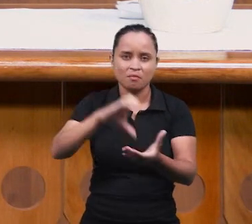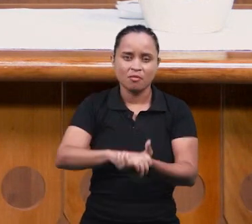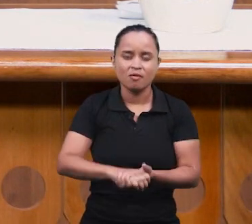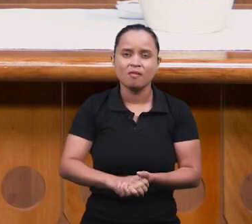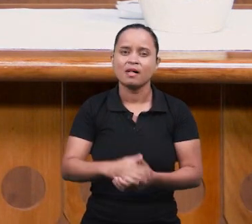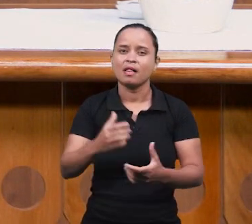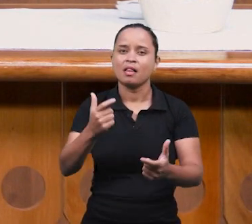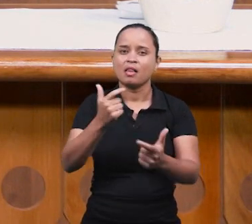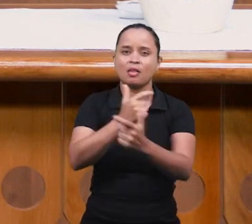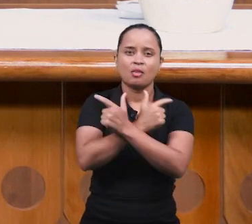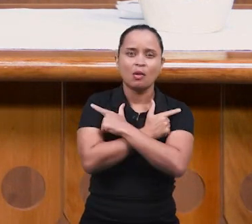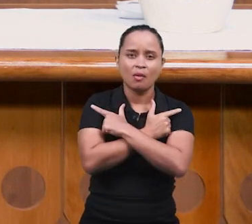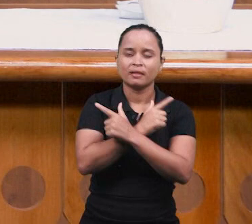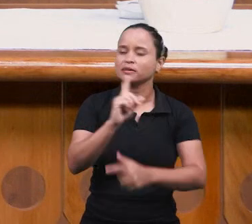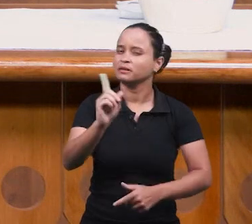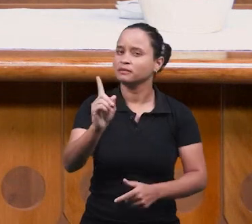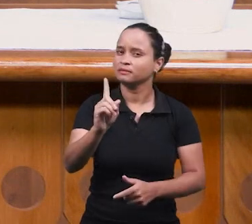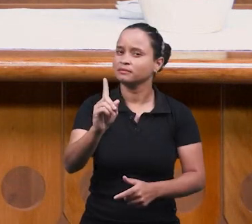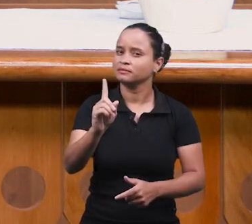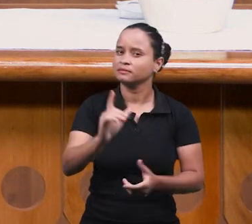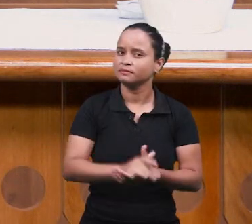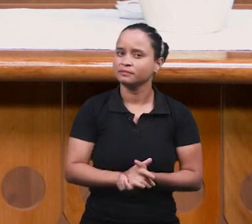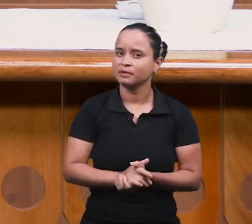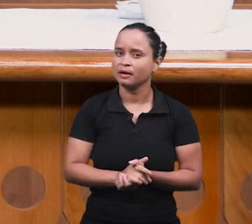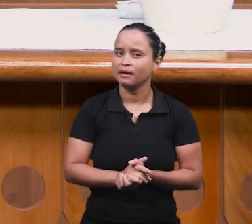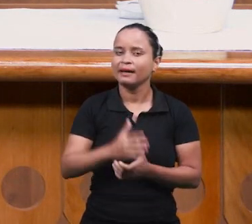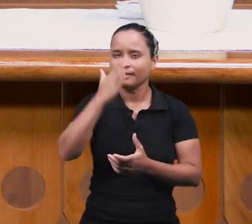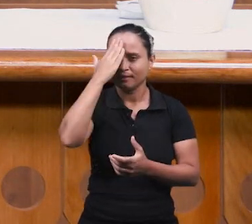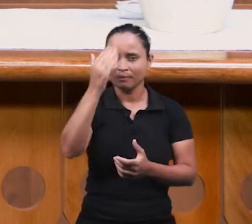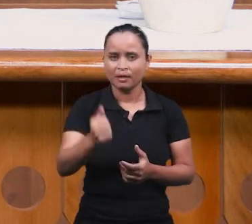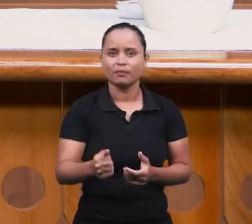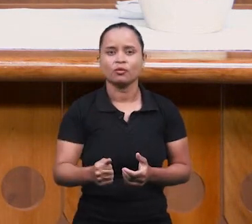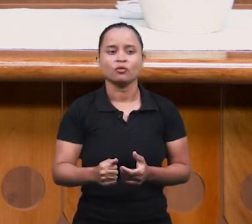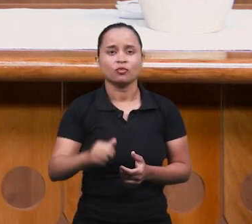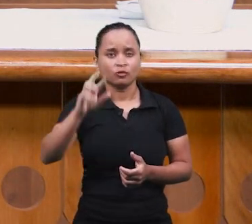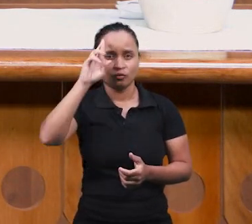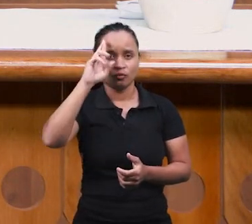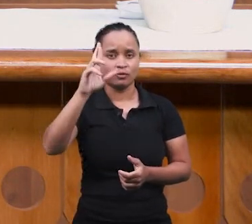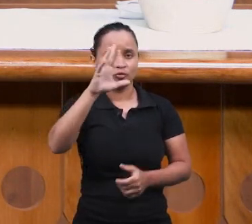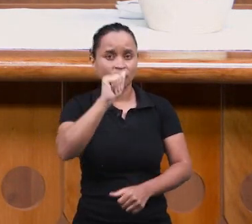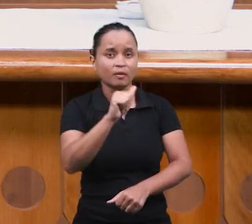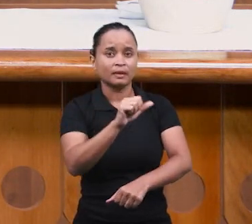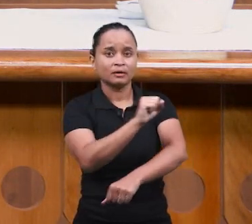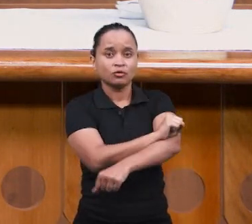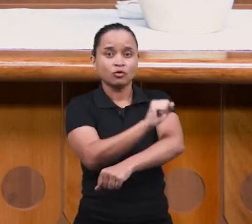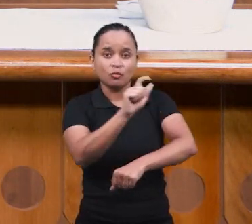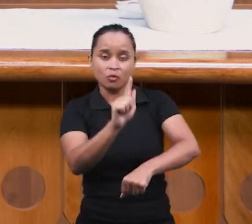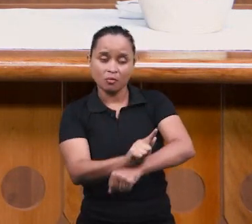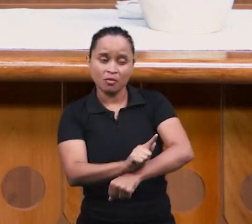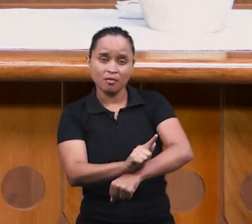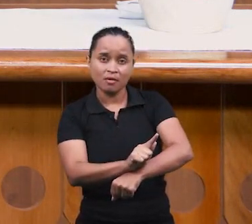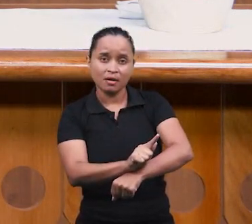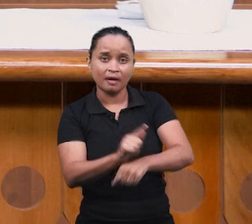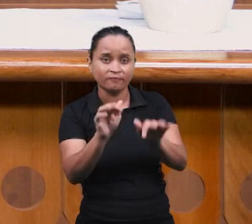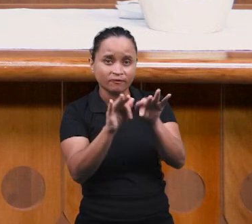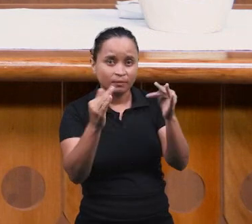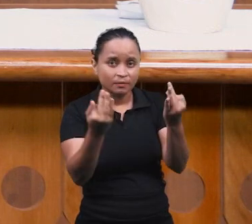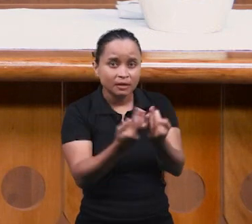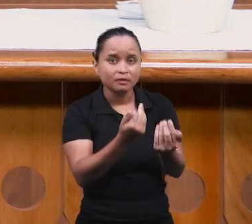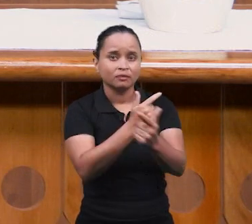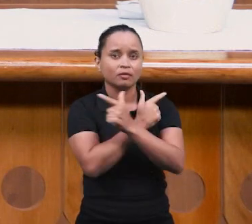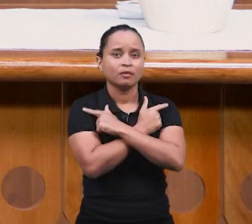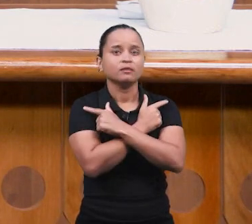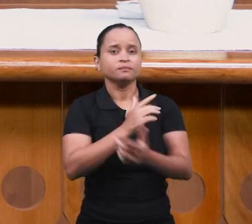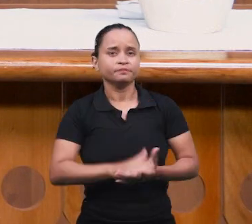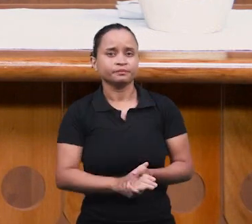Lot a regardé derrière et est devenue une statue en sel. Chose insignifiante.